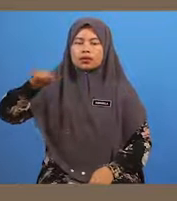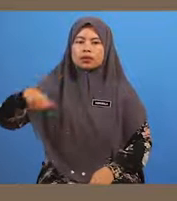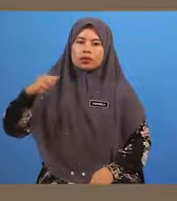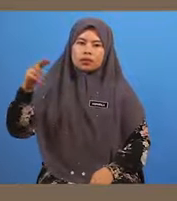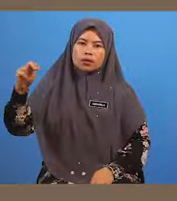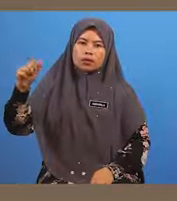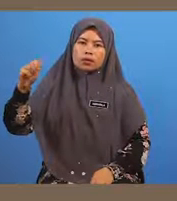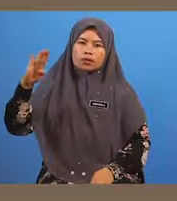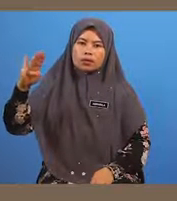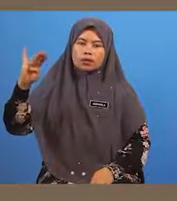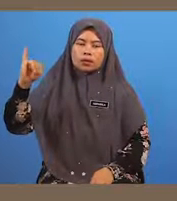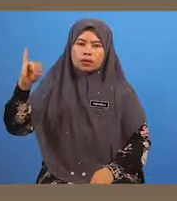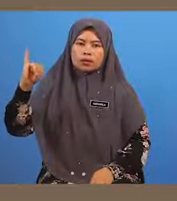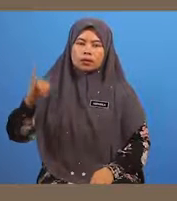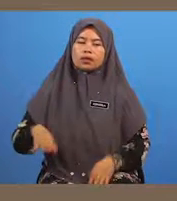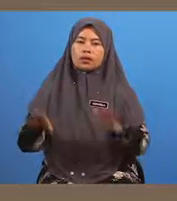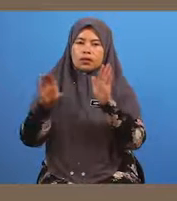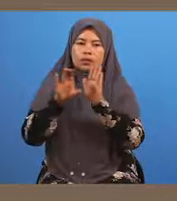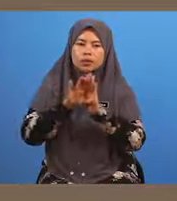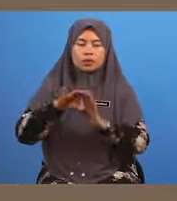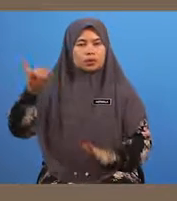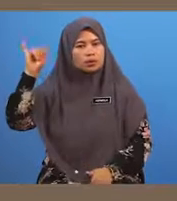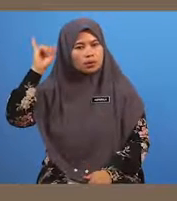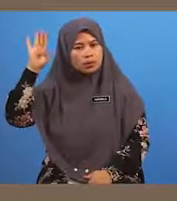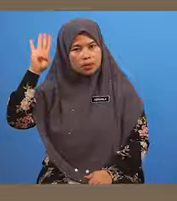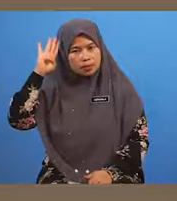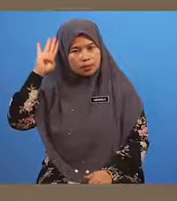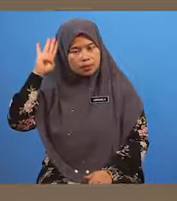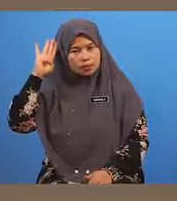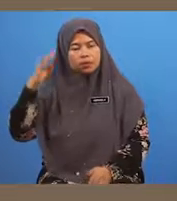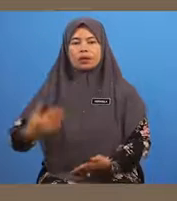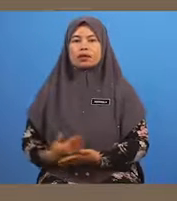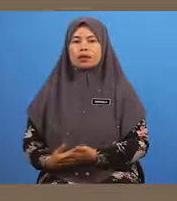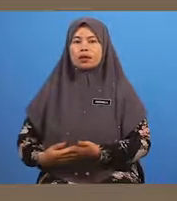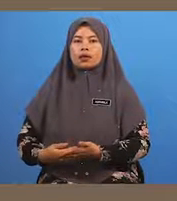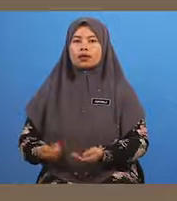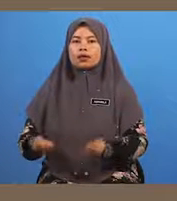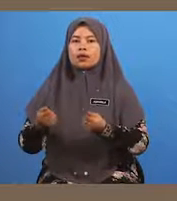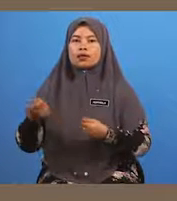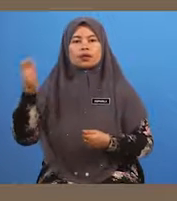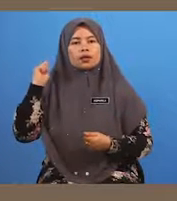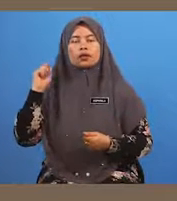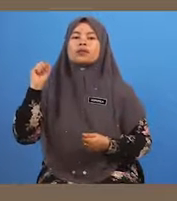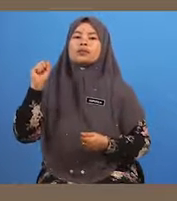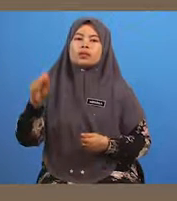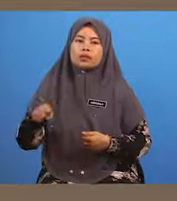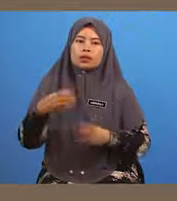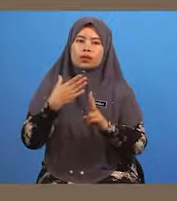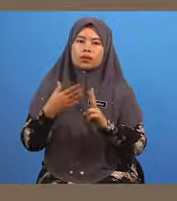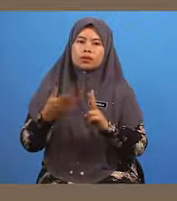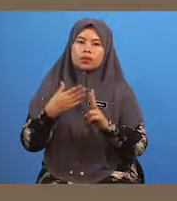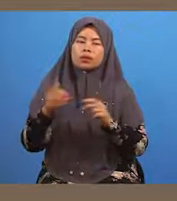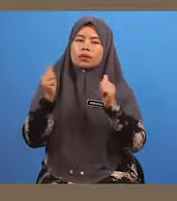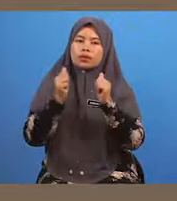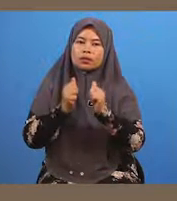satu sama lain. Sebagai contoh, Ibrahim, anak angkat kepada Encik Ali tadi, boleh berkahwin dengan anak